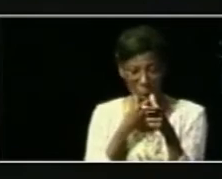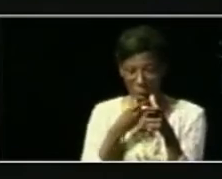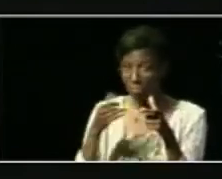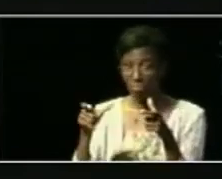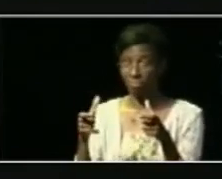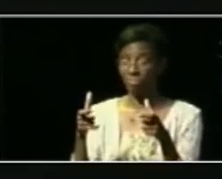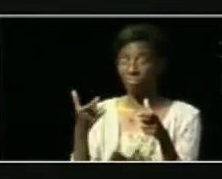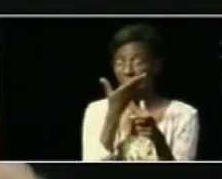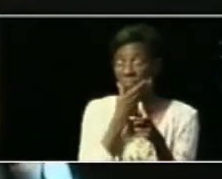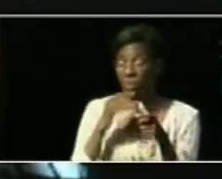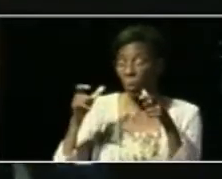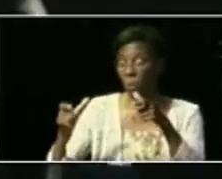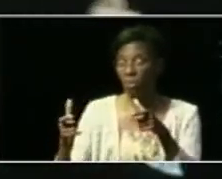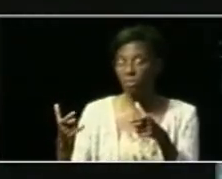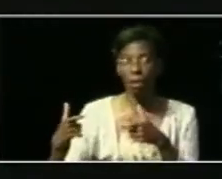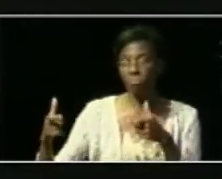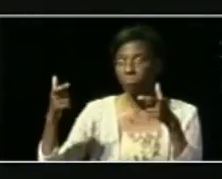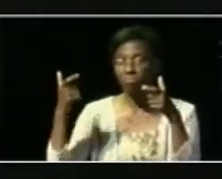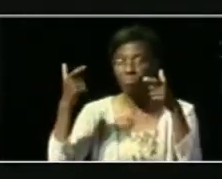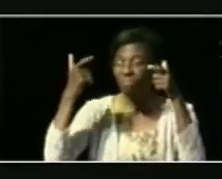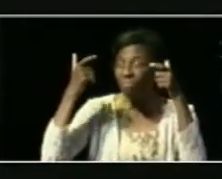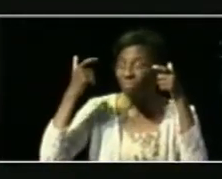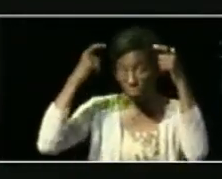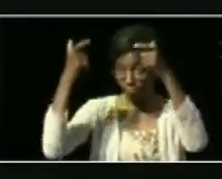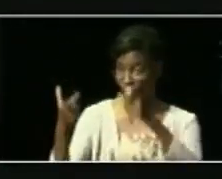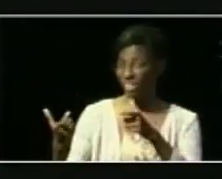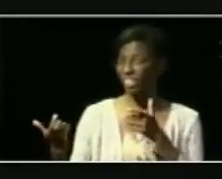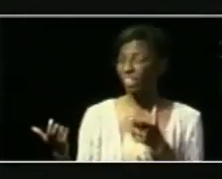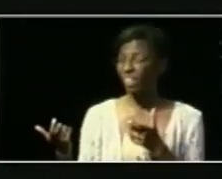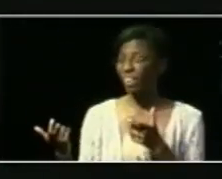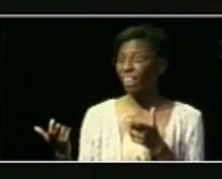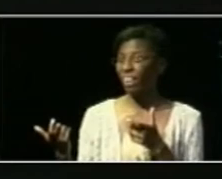couronnes merveilleuses, jolies. But we will take those crowns off. Mais nous allons les enlever. And